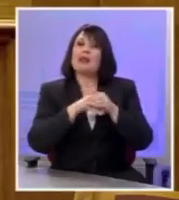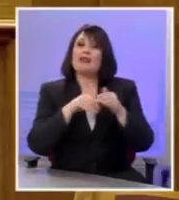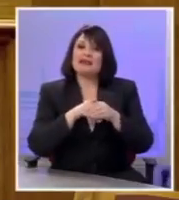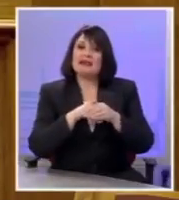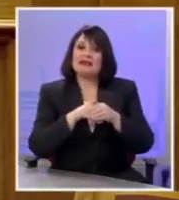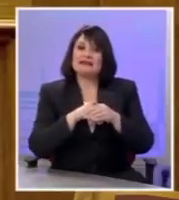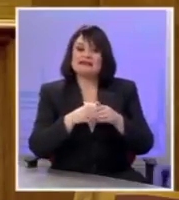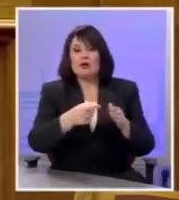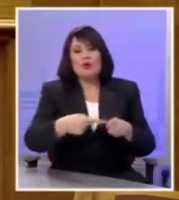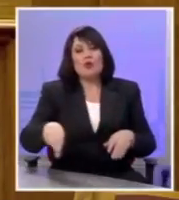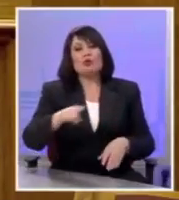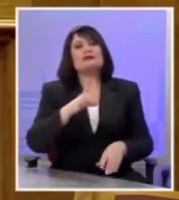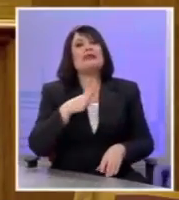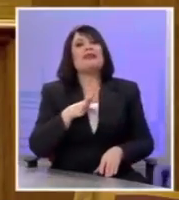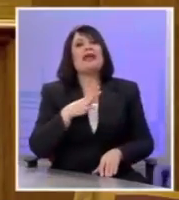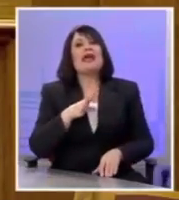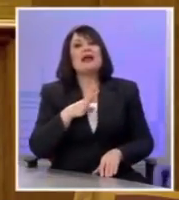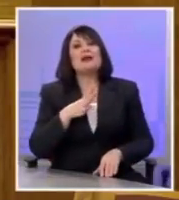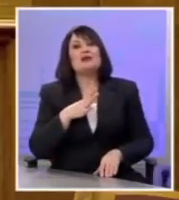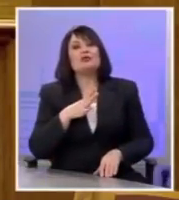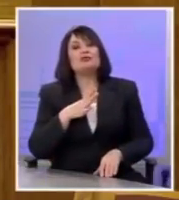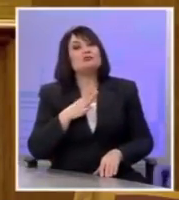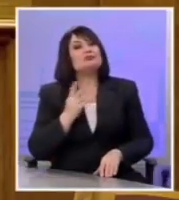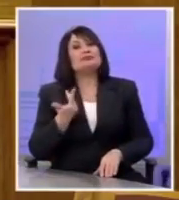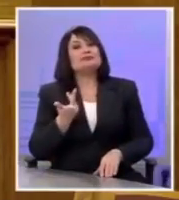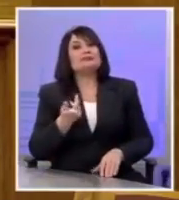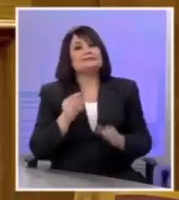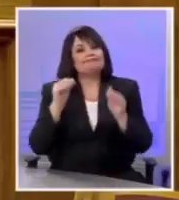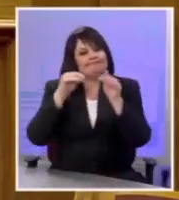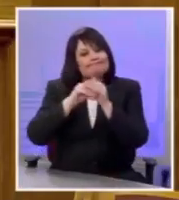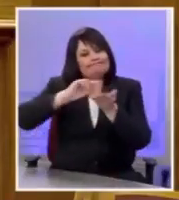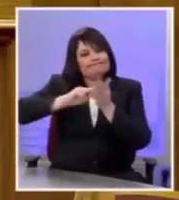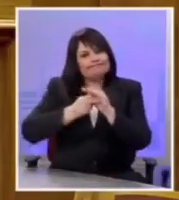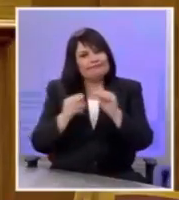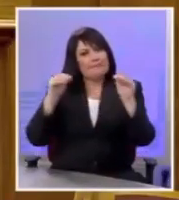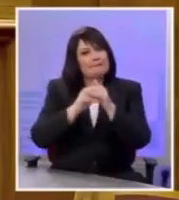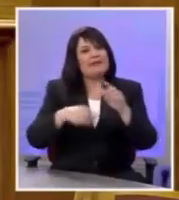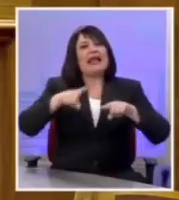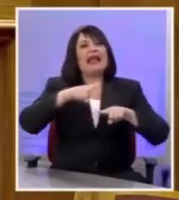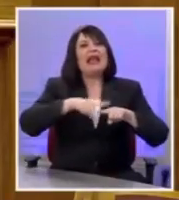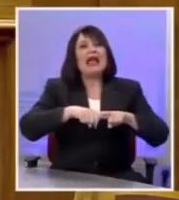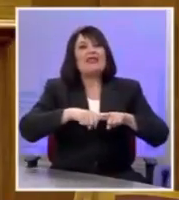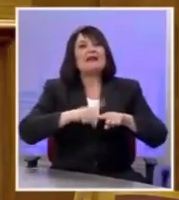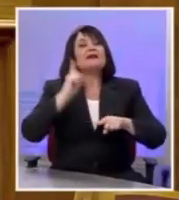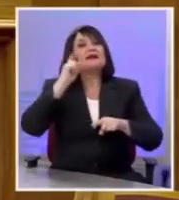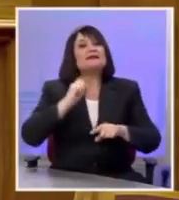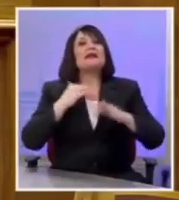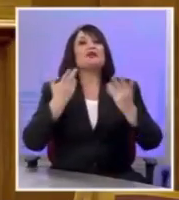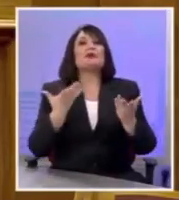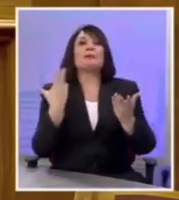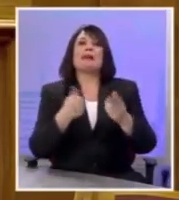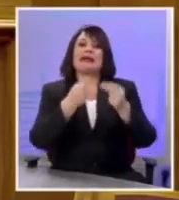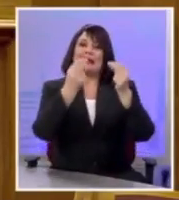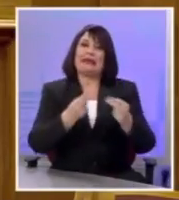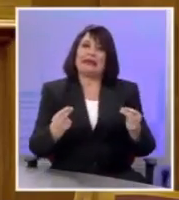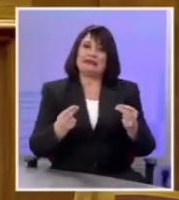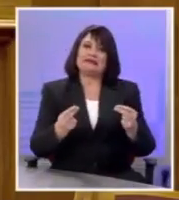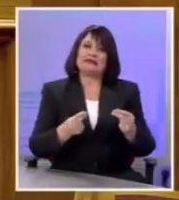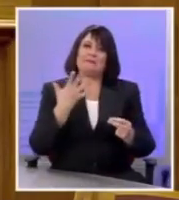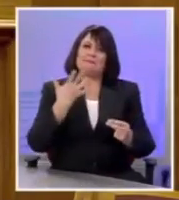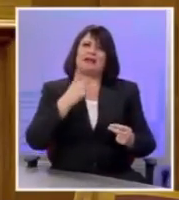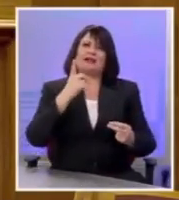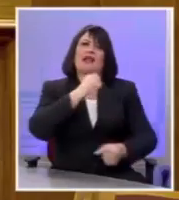και όσοι θέλουν να καταναλώσουν, να αποταμιεύσουν, να επενδύσουν στην Ελλάδα, ξέρουν ότι υπάρχει μια λύση για